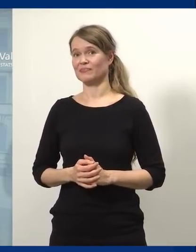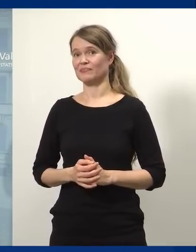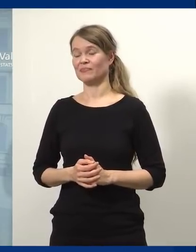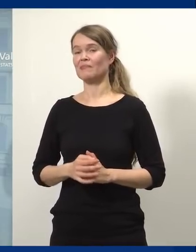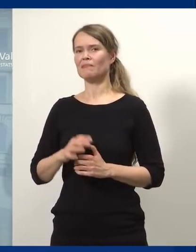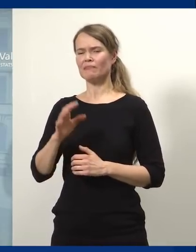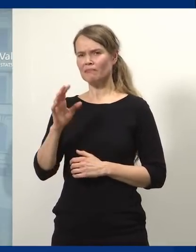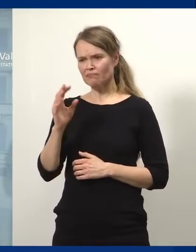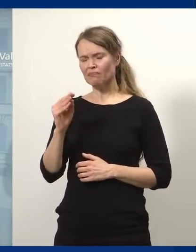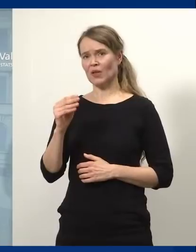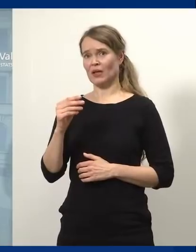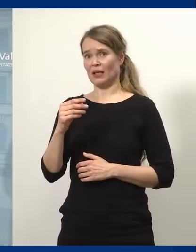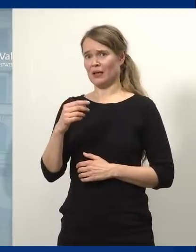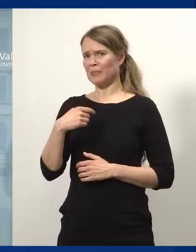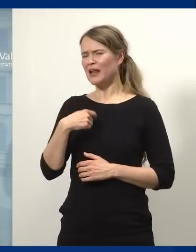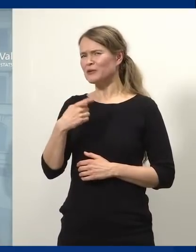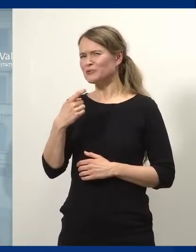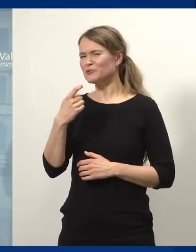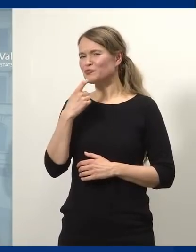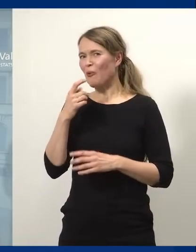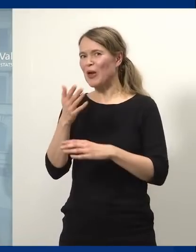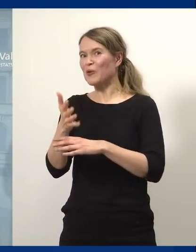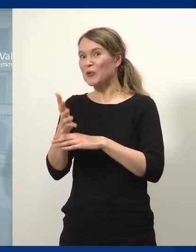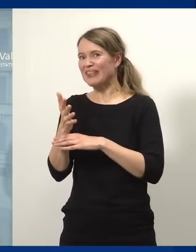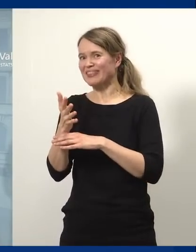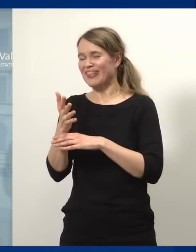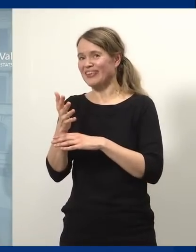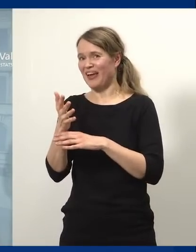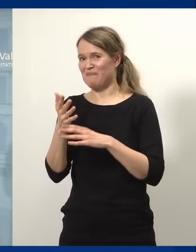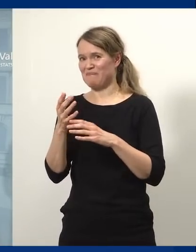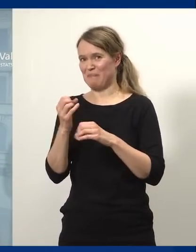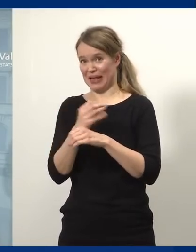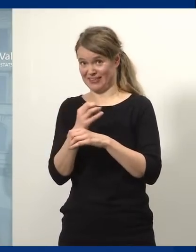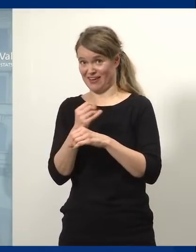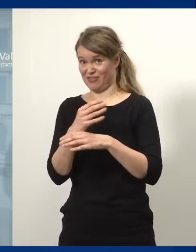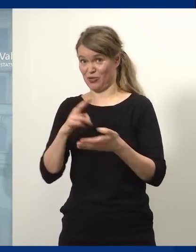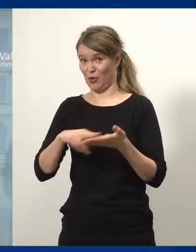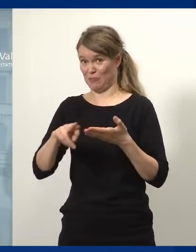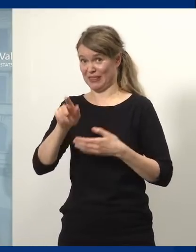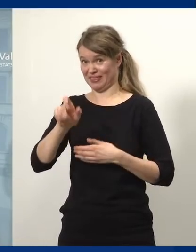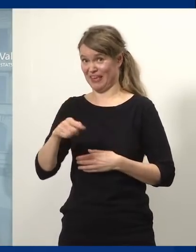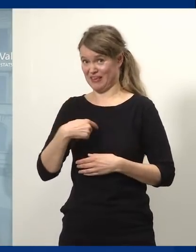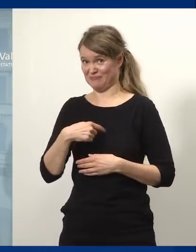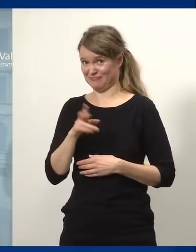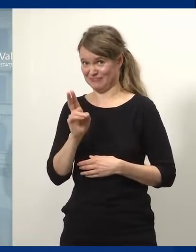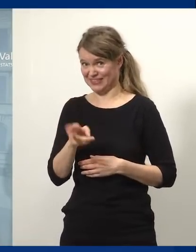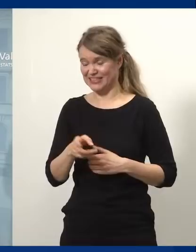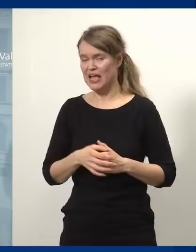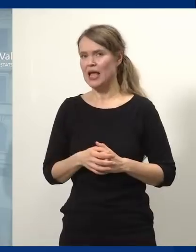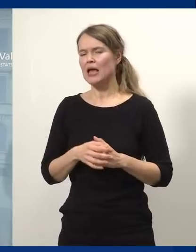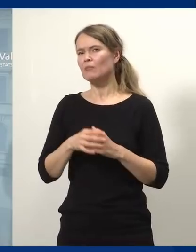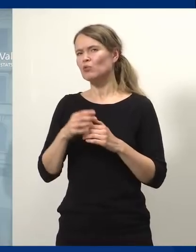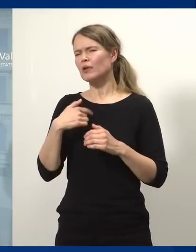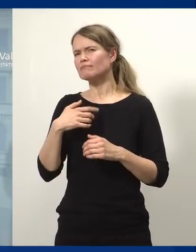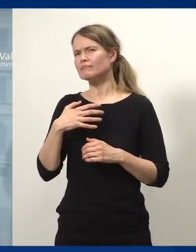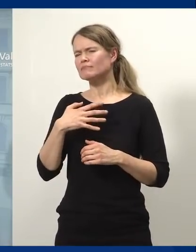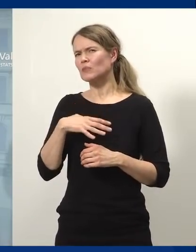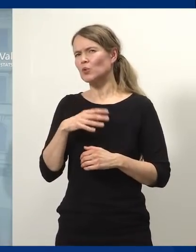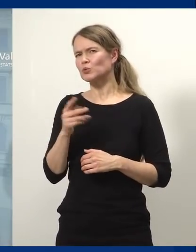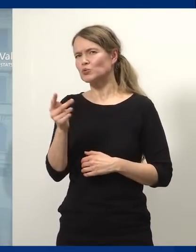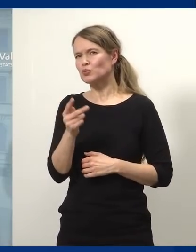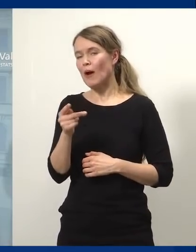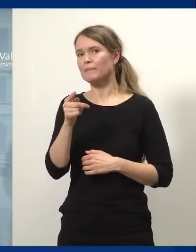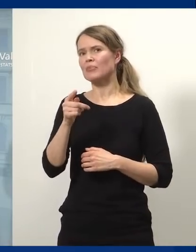Mä olen itse asiassa Suomen Yrittäjien medioissa toimittajana. Mutta olisin kysynyt